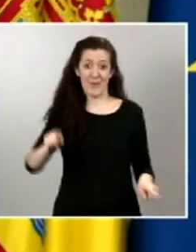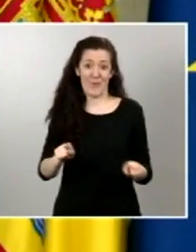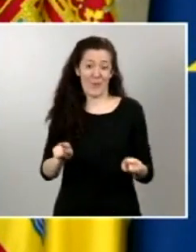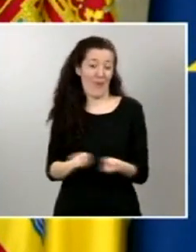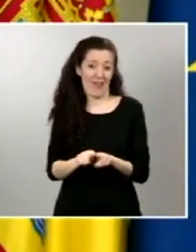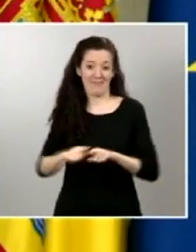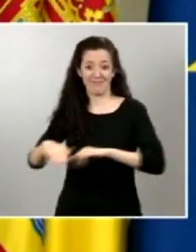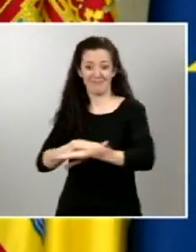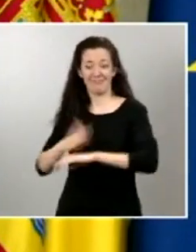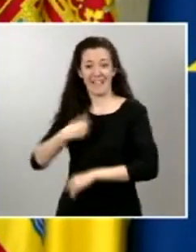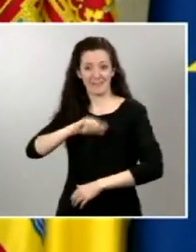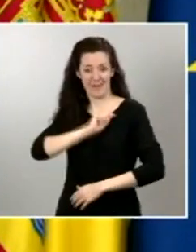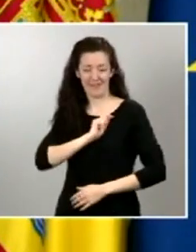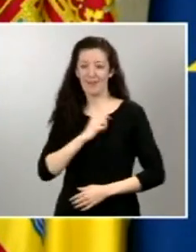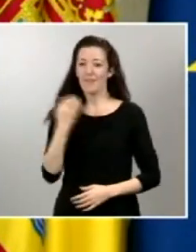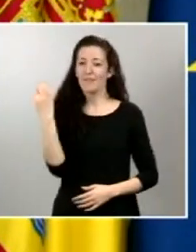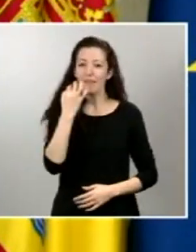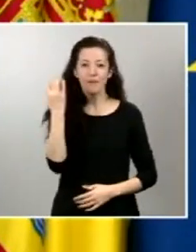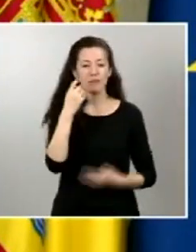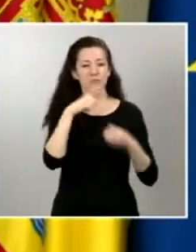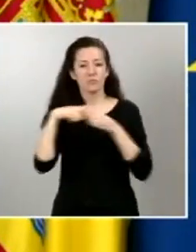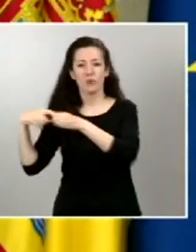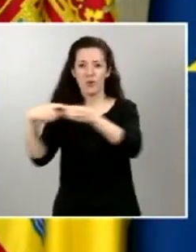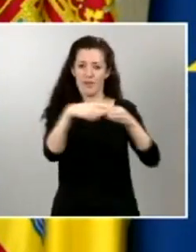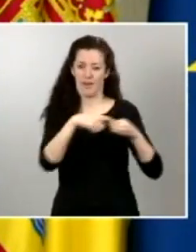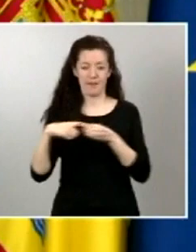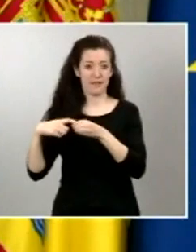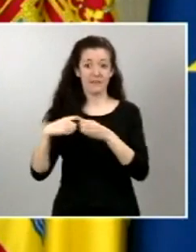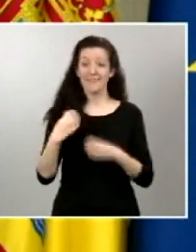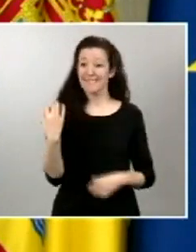muss, ist, die Ansteckungskurve der Krankheit zu senken.